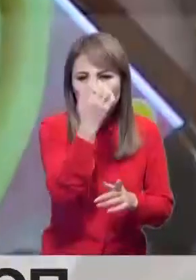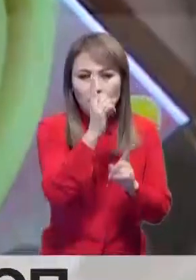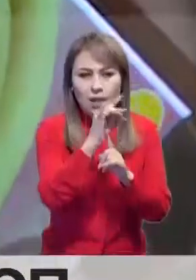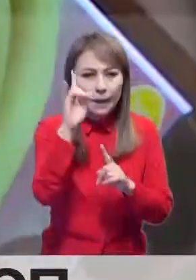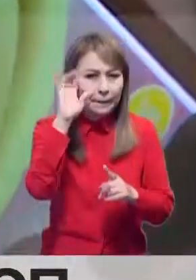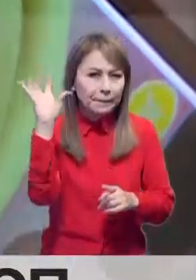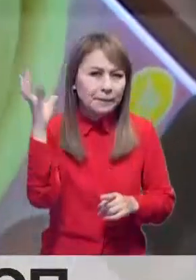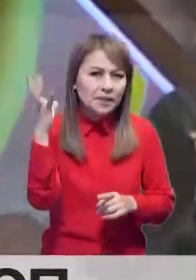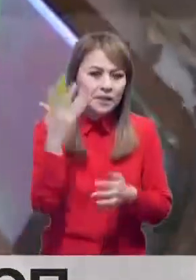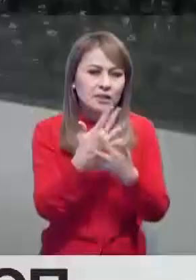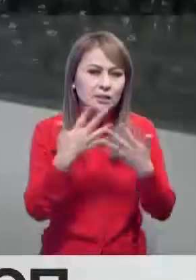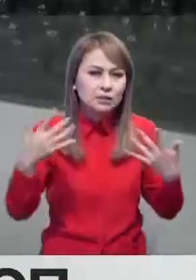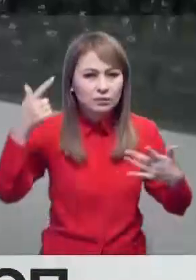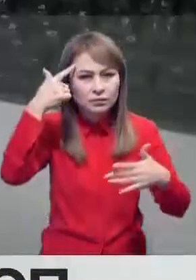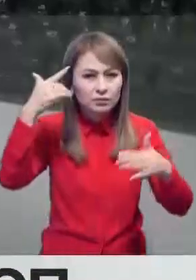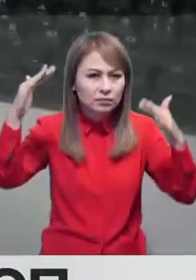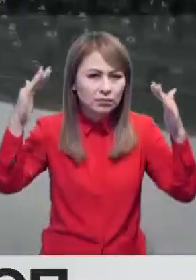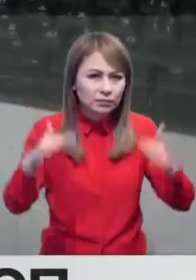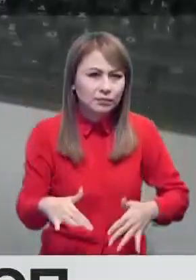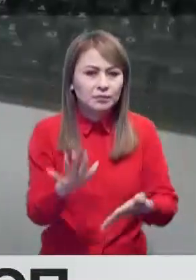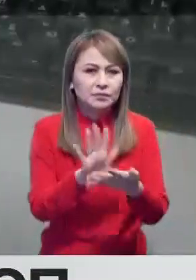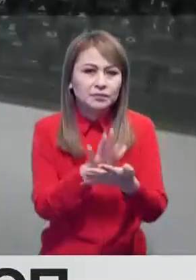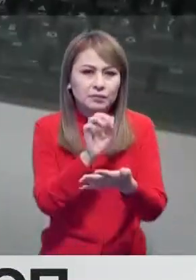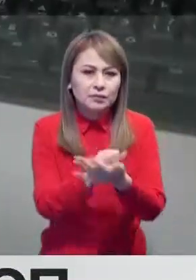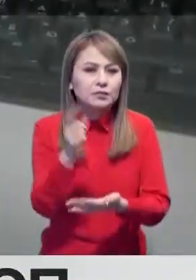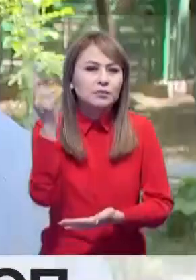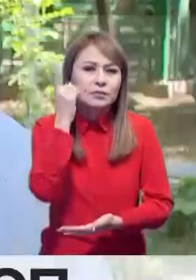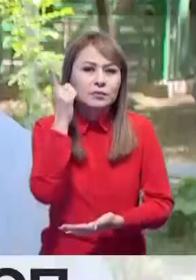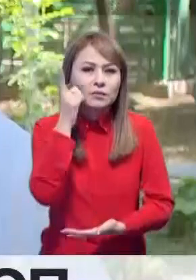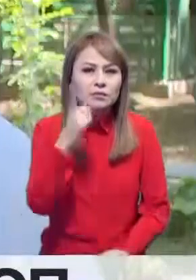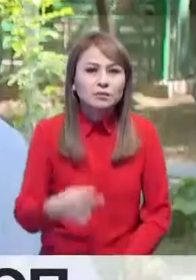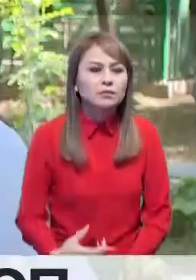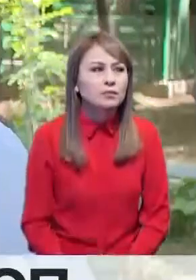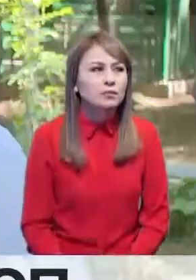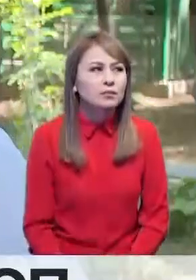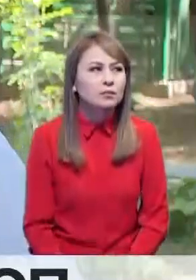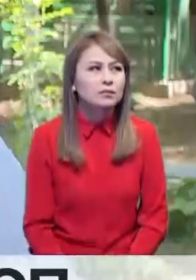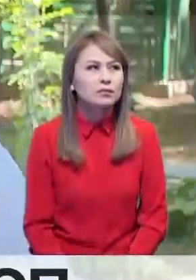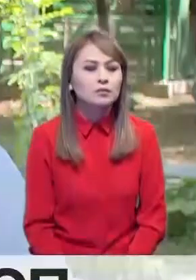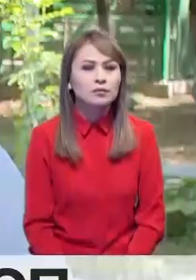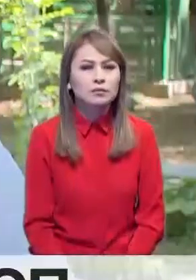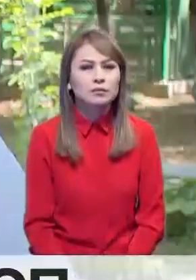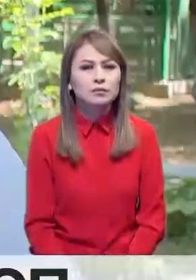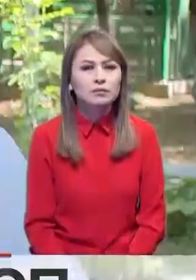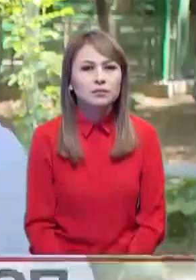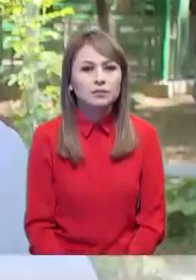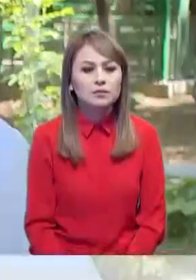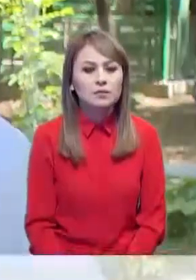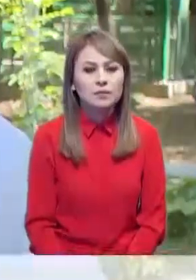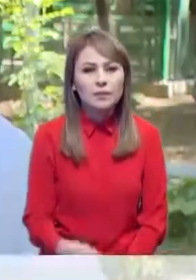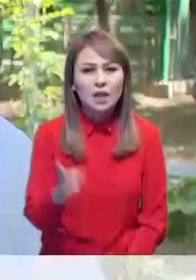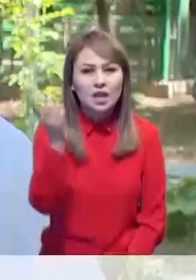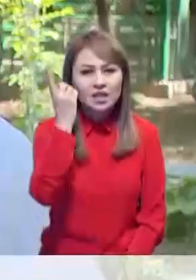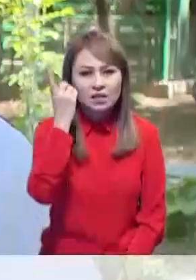психиатрлар гаджеттің баланың санасына кері әсер ететінін айтып, дабыл қағып отыр. Гаджеты вызывают определенного рода расстройства.